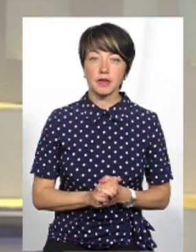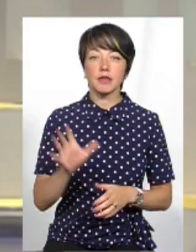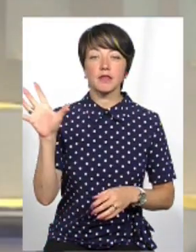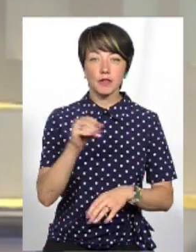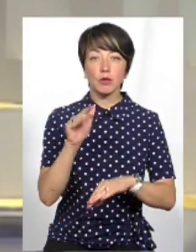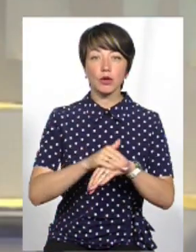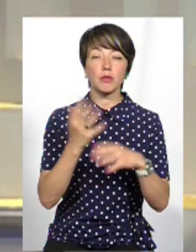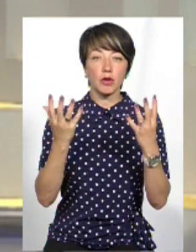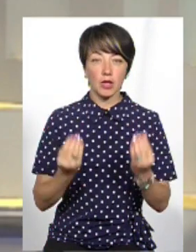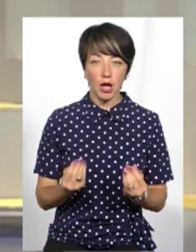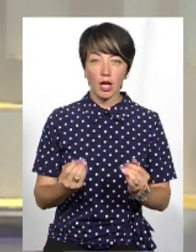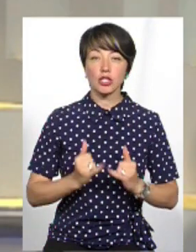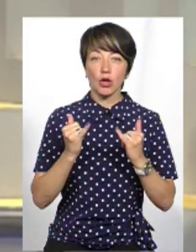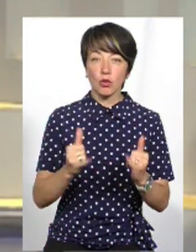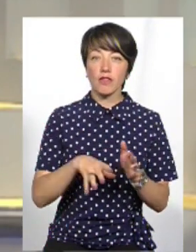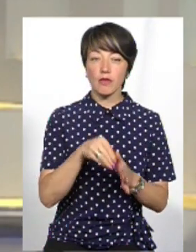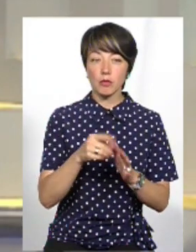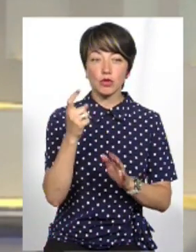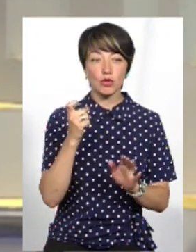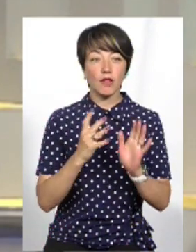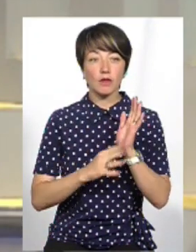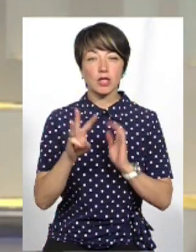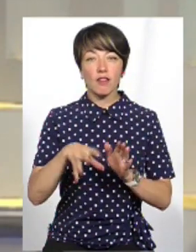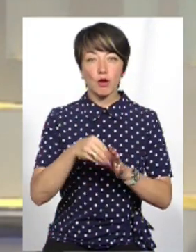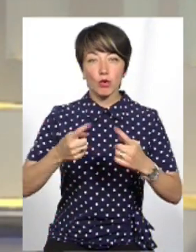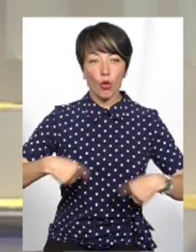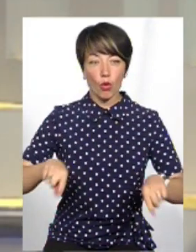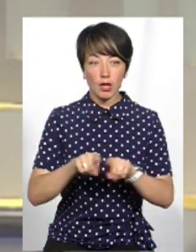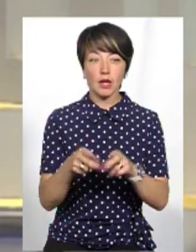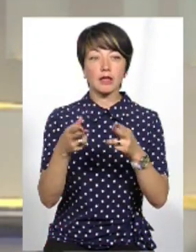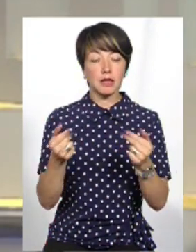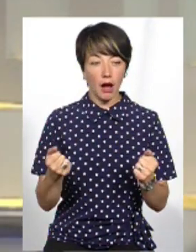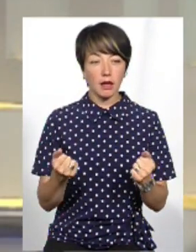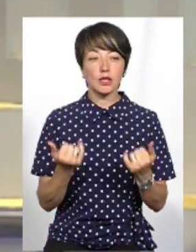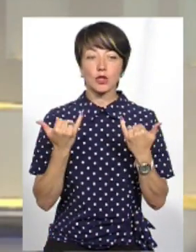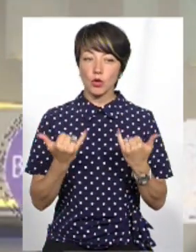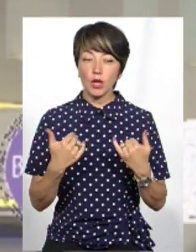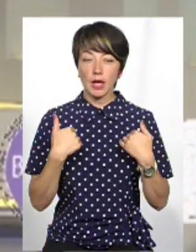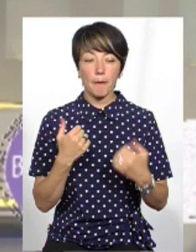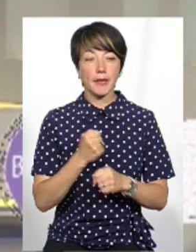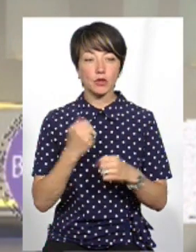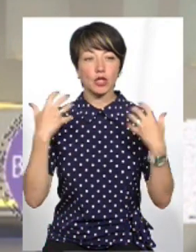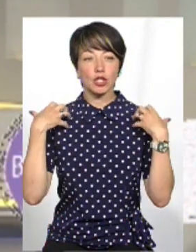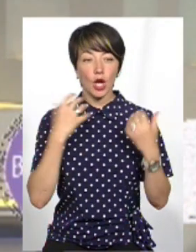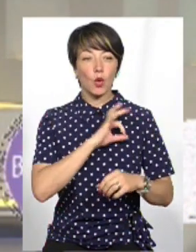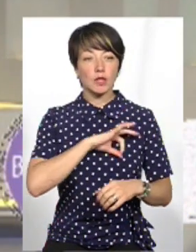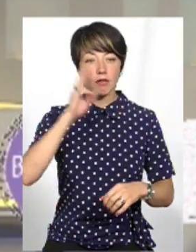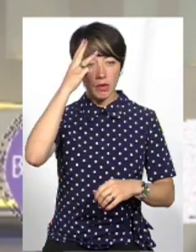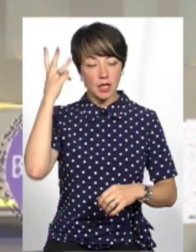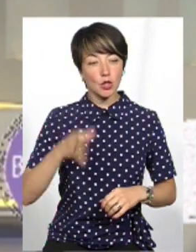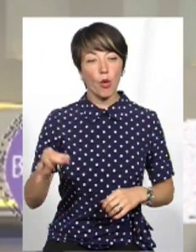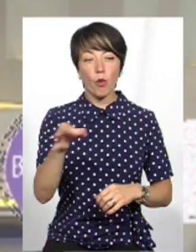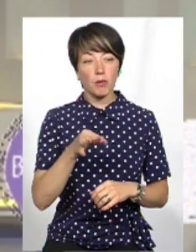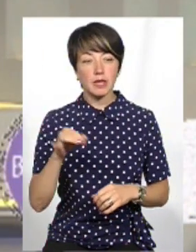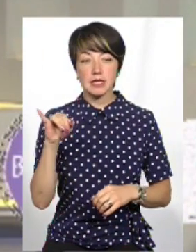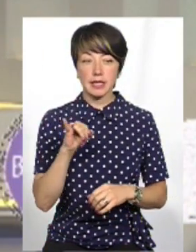Всім доброго дня, шановні виборці 193-го виборчого округу. Так, сьогодні я працюю начальником юстиції Хмельницької області,